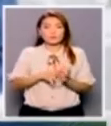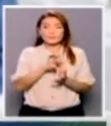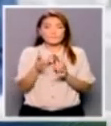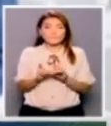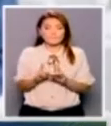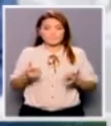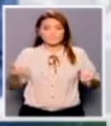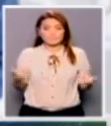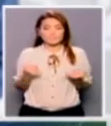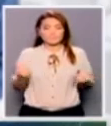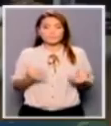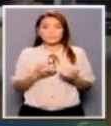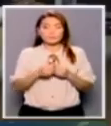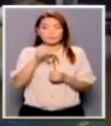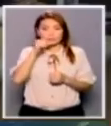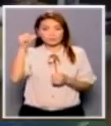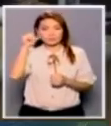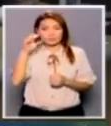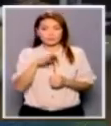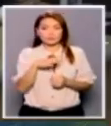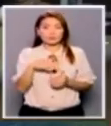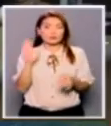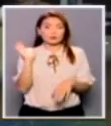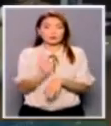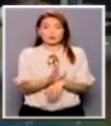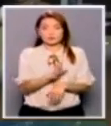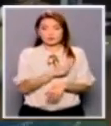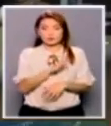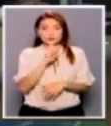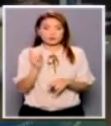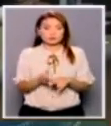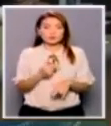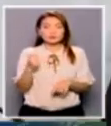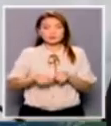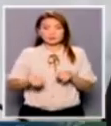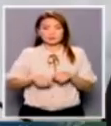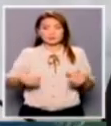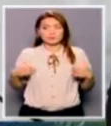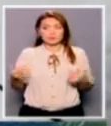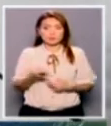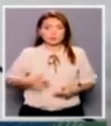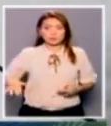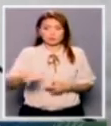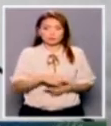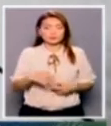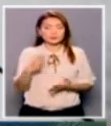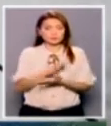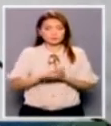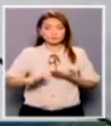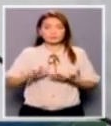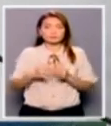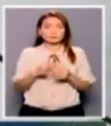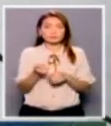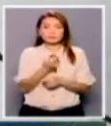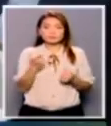Стоит отметить, что в конце прошлого года было дано поручение по сокращению экспертов совета в районах с малой численностью